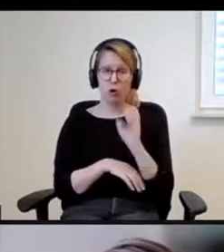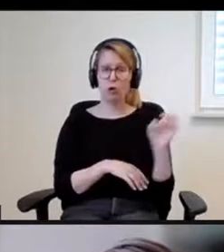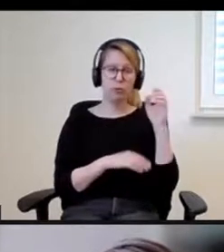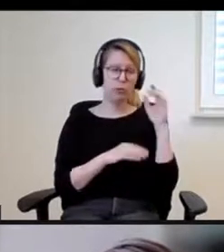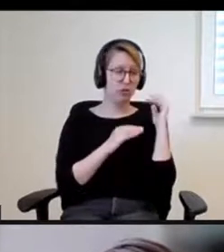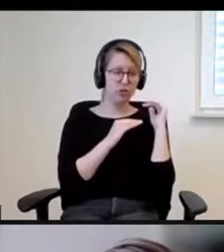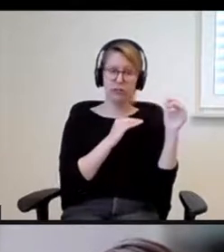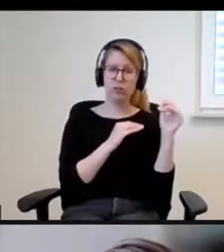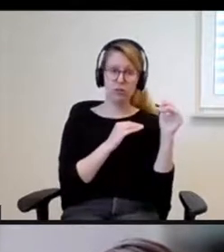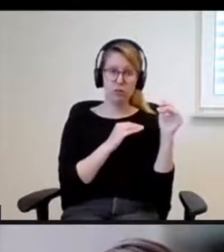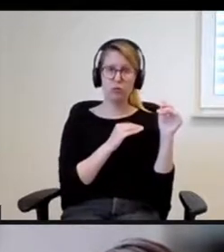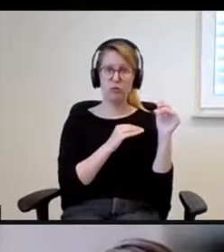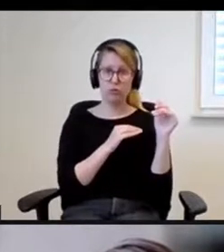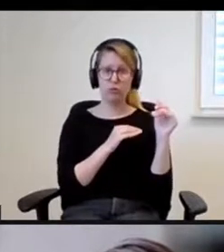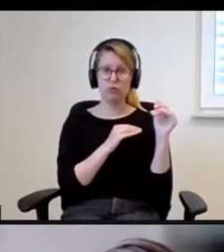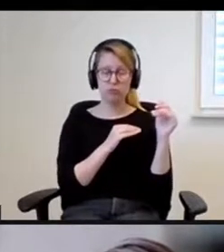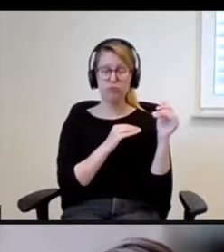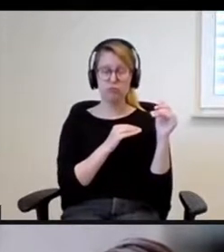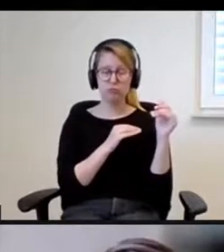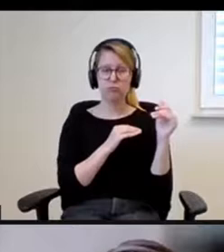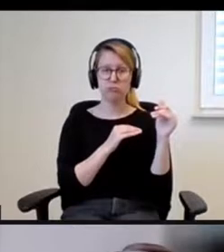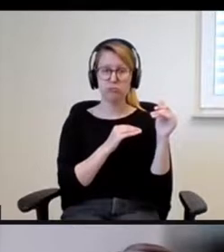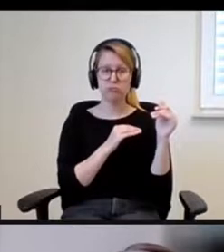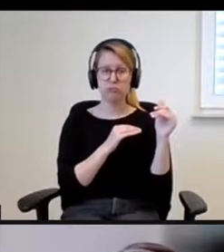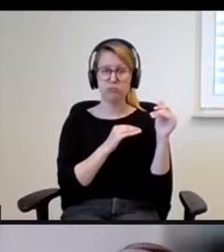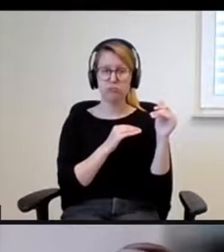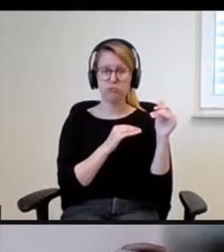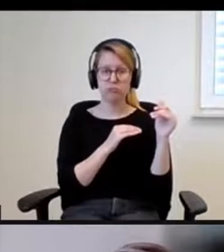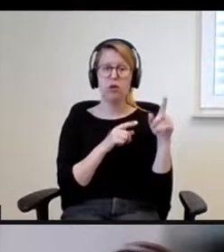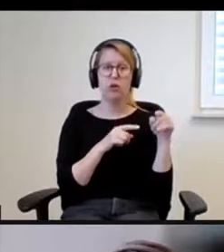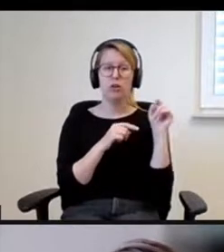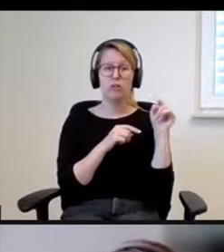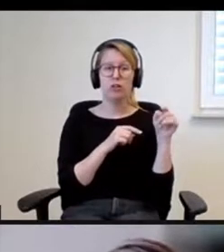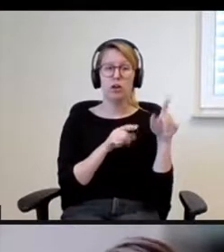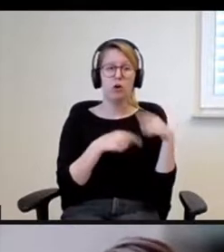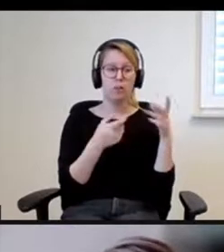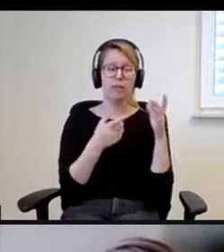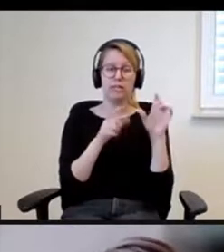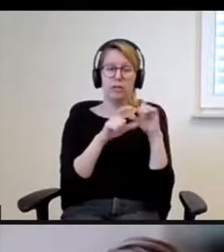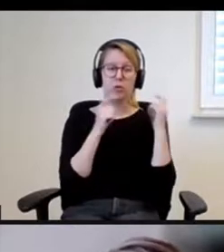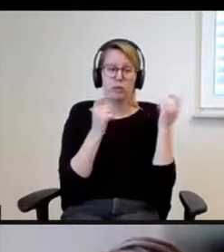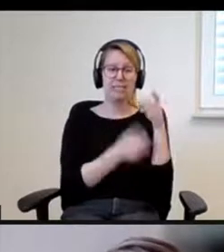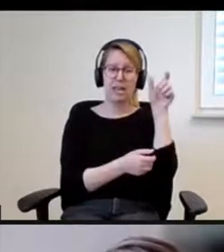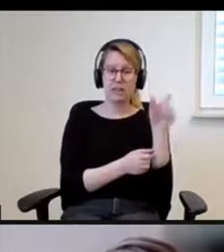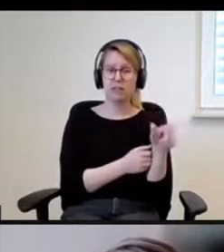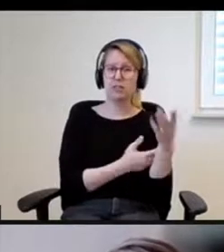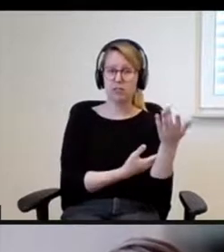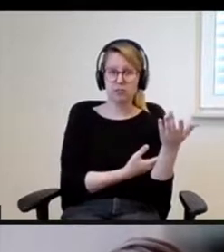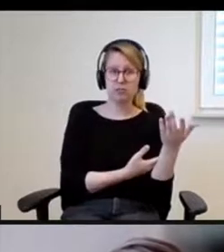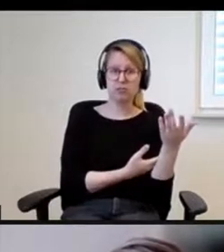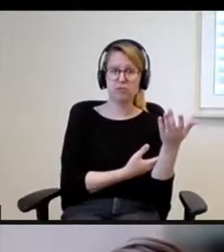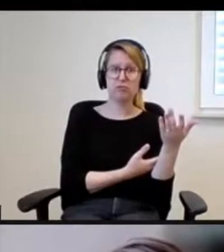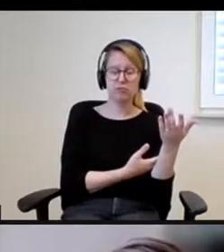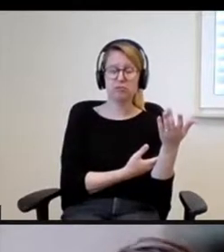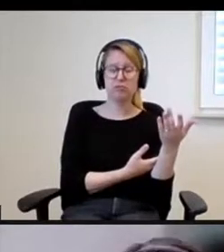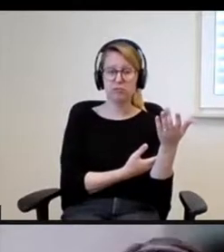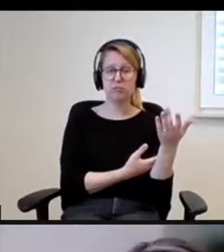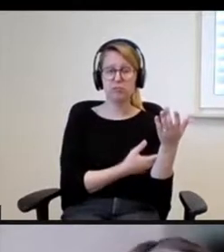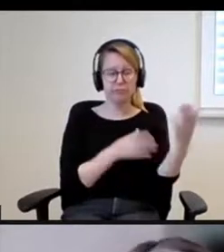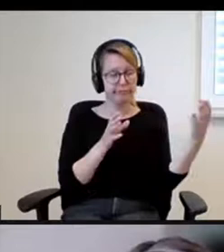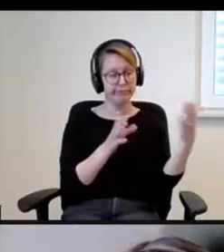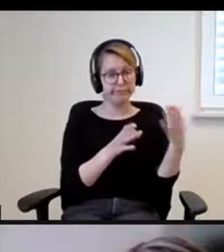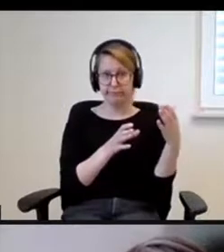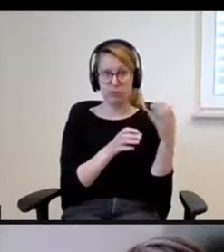auch du mir mit der Kommissarin eben auch eine Person hast, die, ja, die